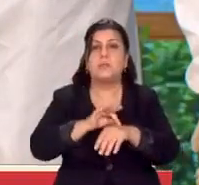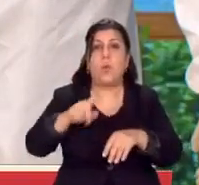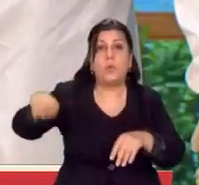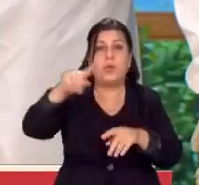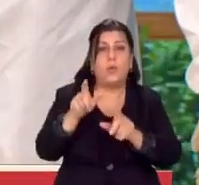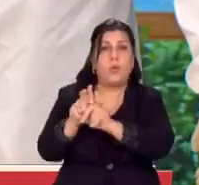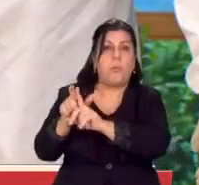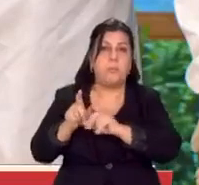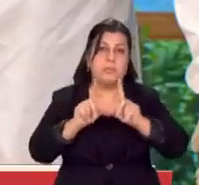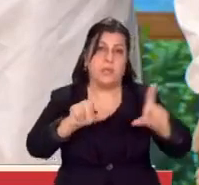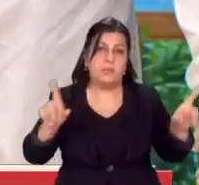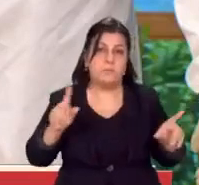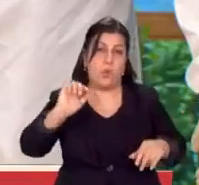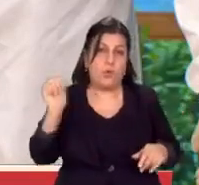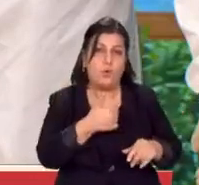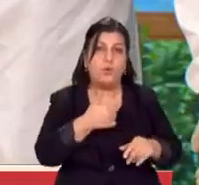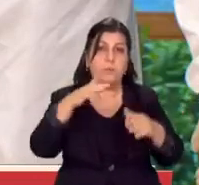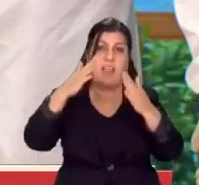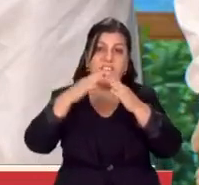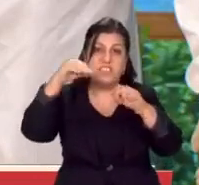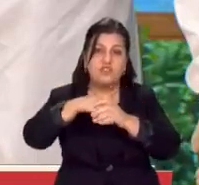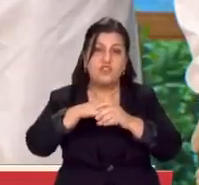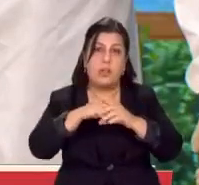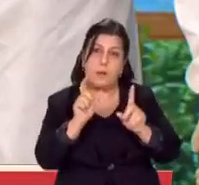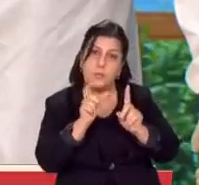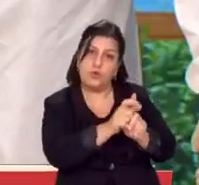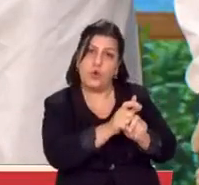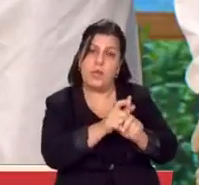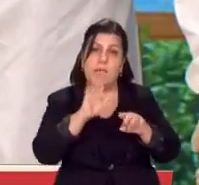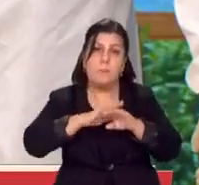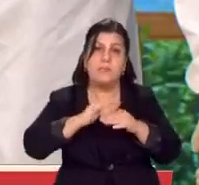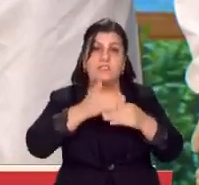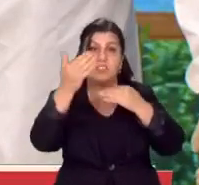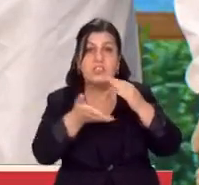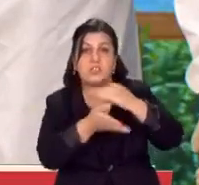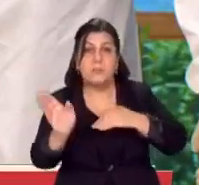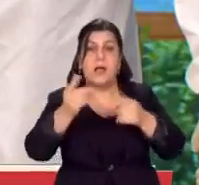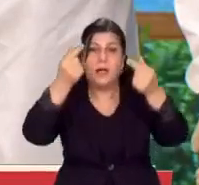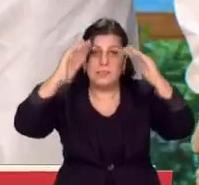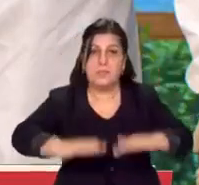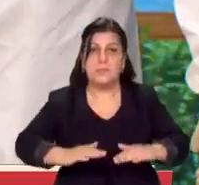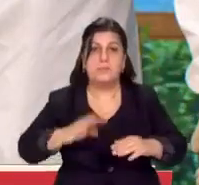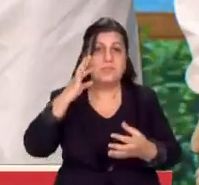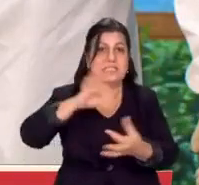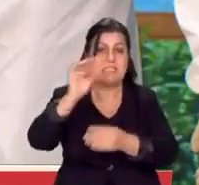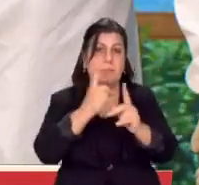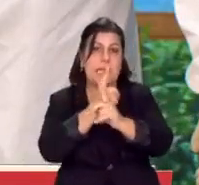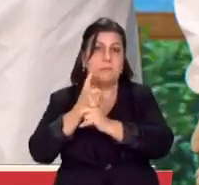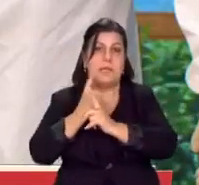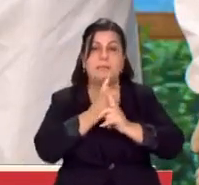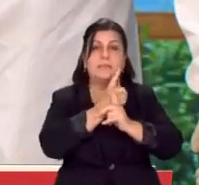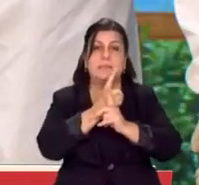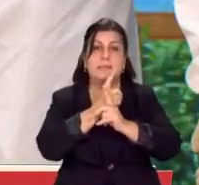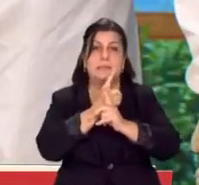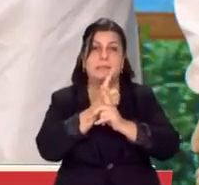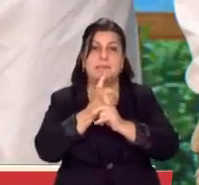korumamız lazım en önemli korunma yöntemi de evde izole etmek dışarıyla dışarı çıkmalarını azaltmak ve kişi temaslarını